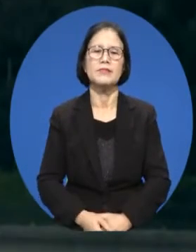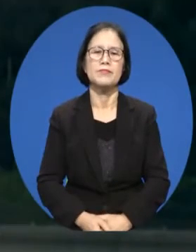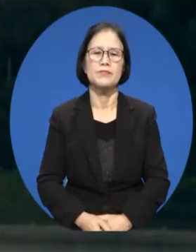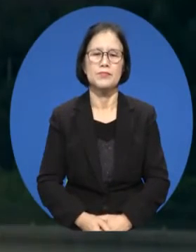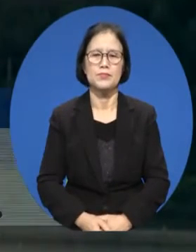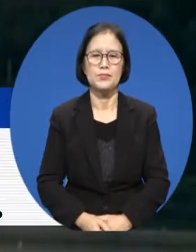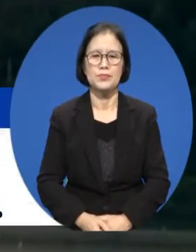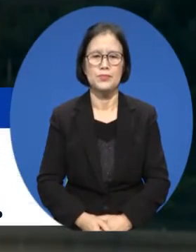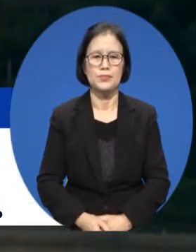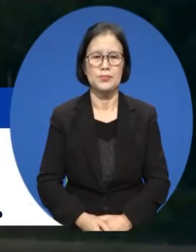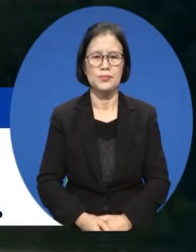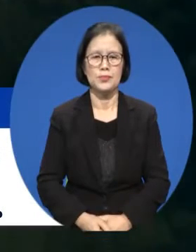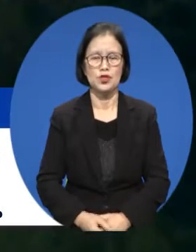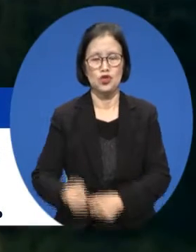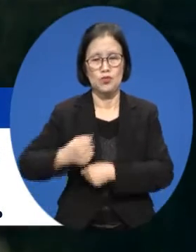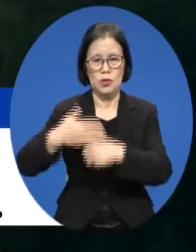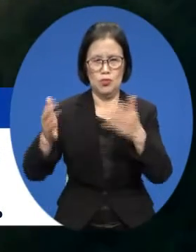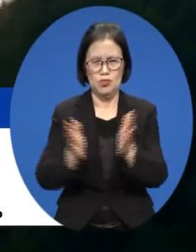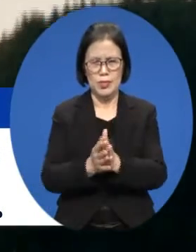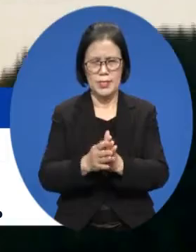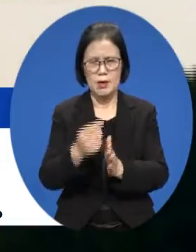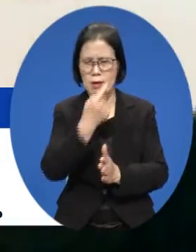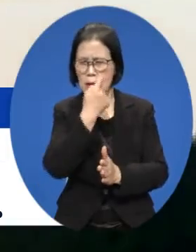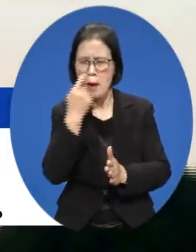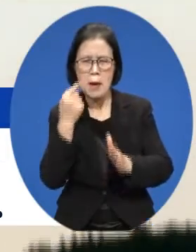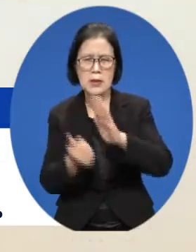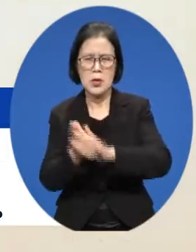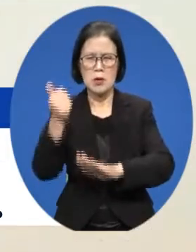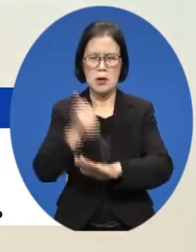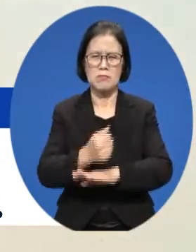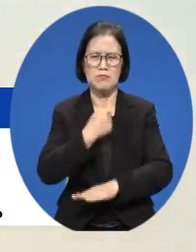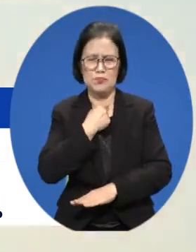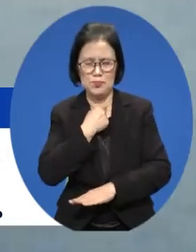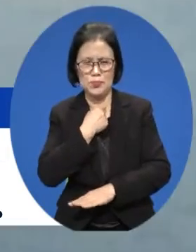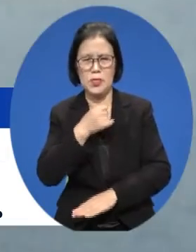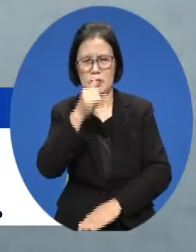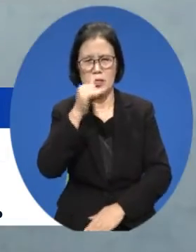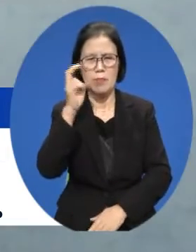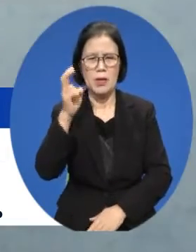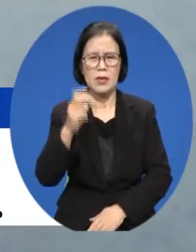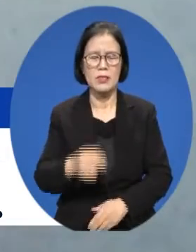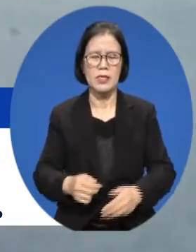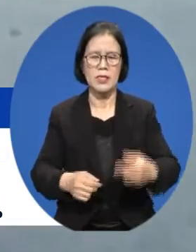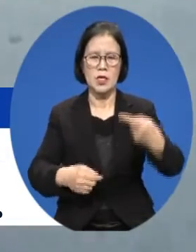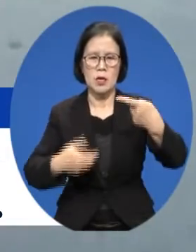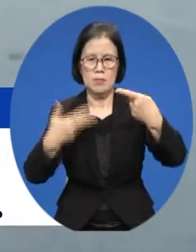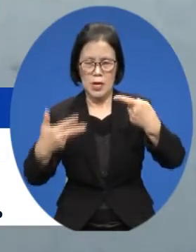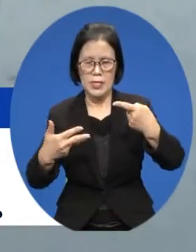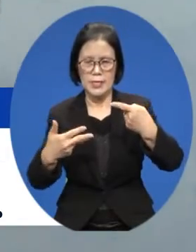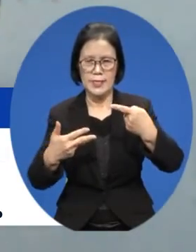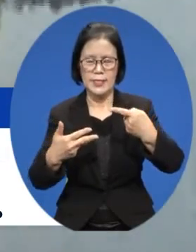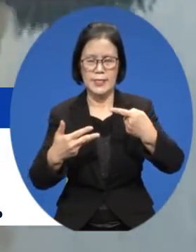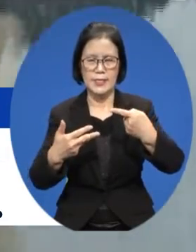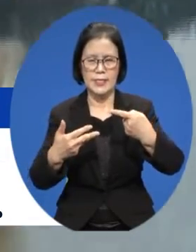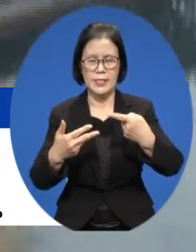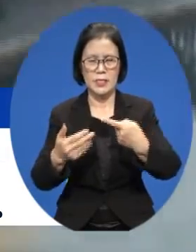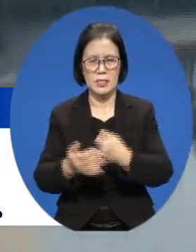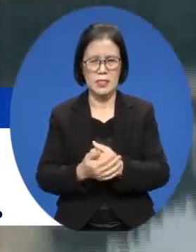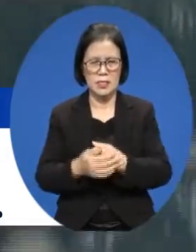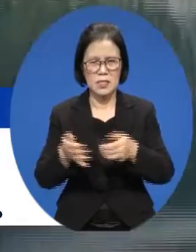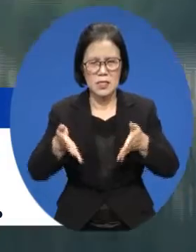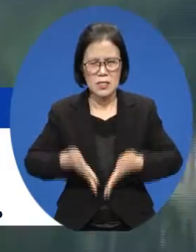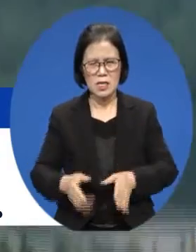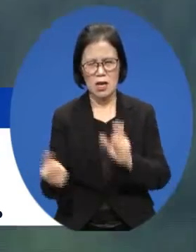국방 부분에서 갈색 성과를 거두고자 하는 내부 욕구 아 수요가 있을 수 있다고 봅니다 특히 1월 8일 김정은의 생일을 앞두고 극초음속